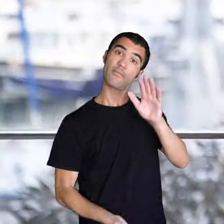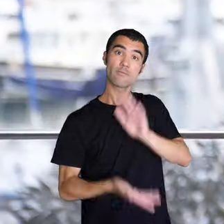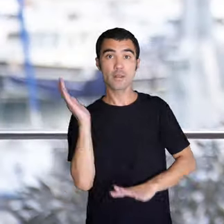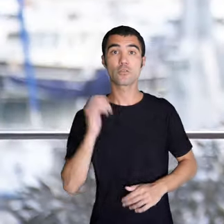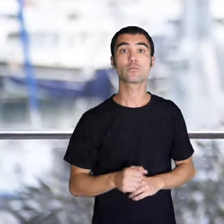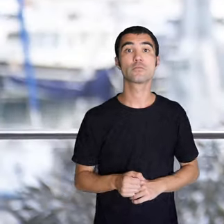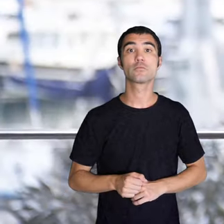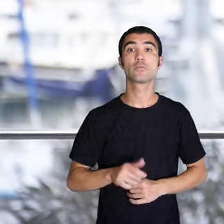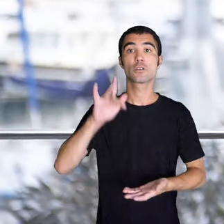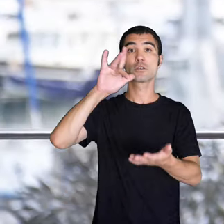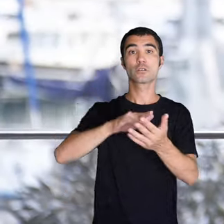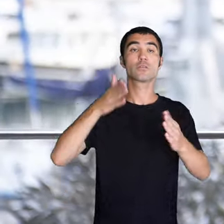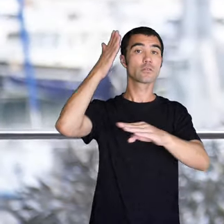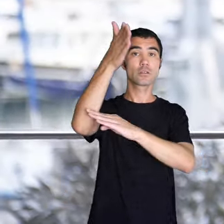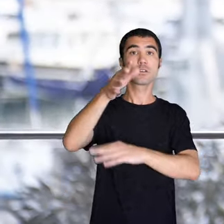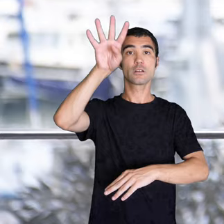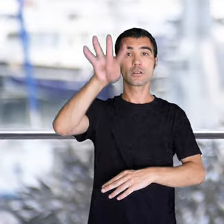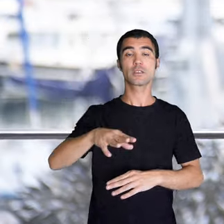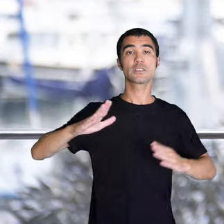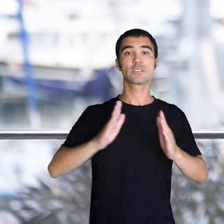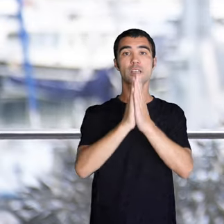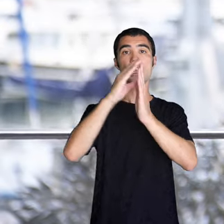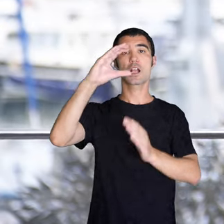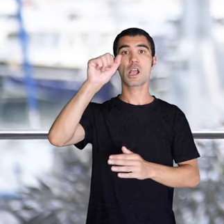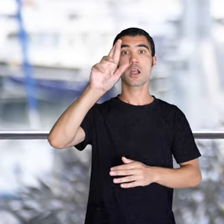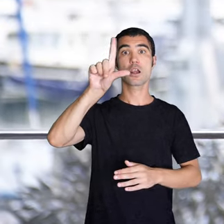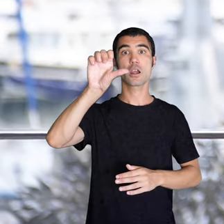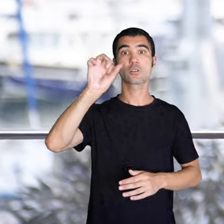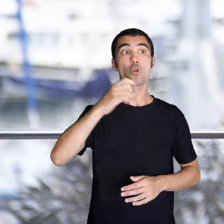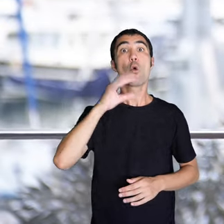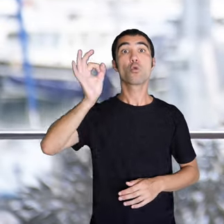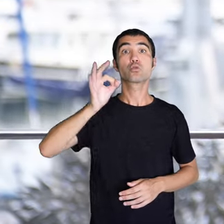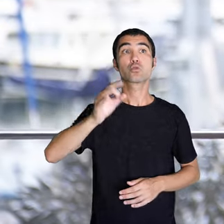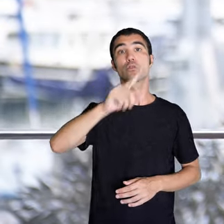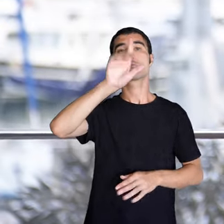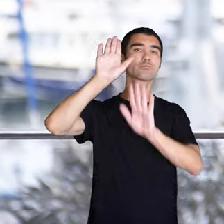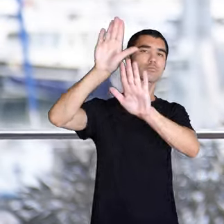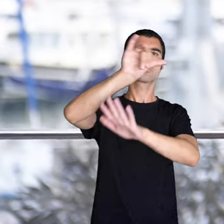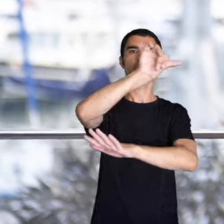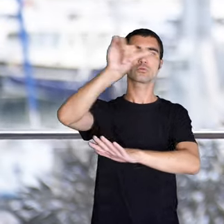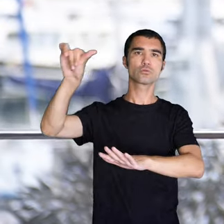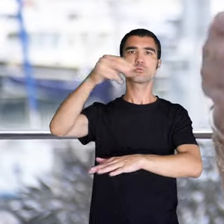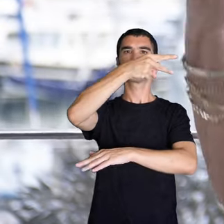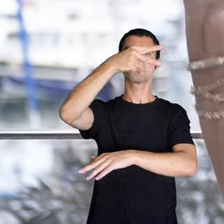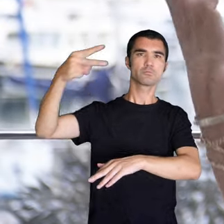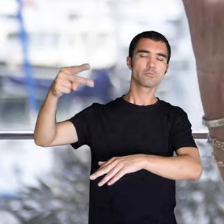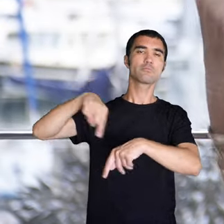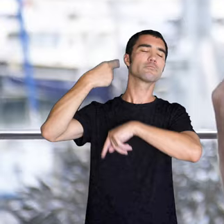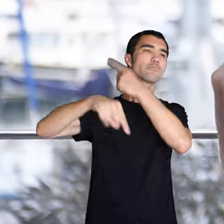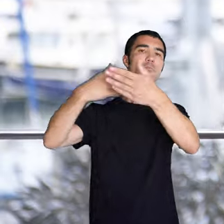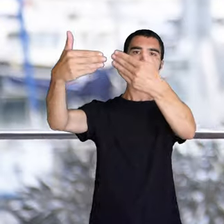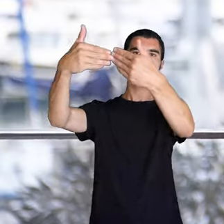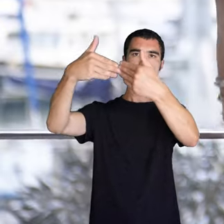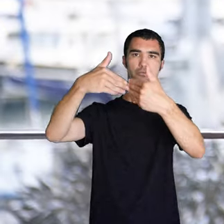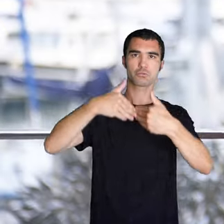se n'anaria a Sant Carles i ell li va dir que sí clar, va estar una setmana allà o dues i després ja va venir la